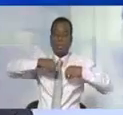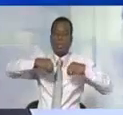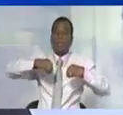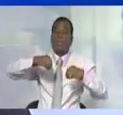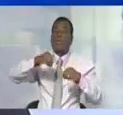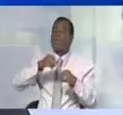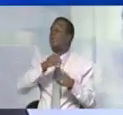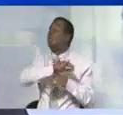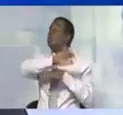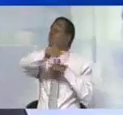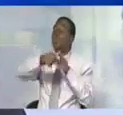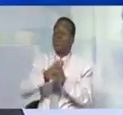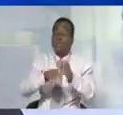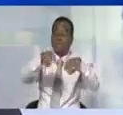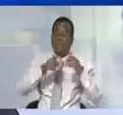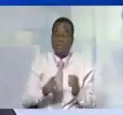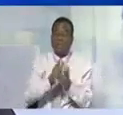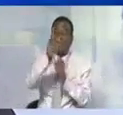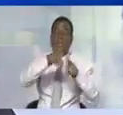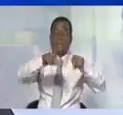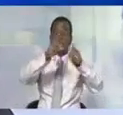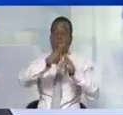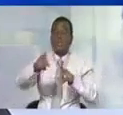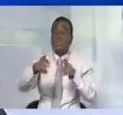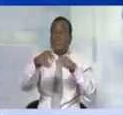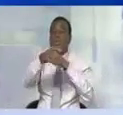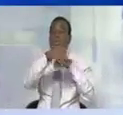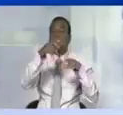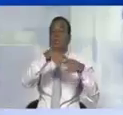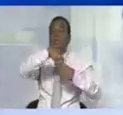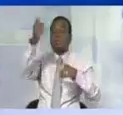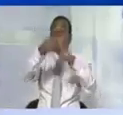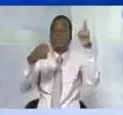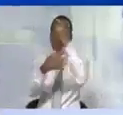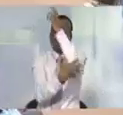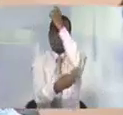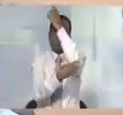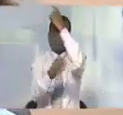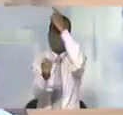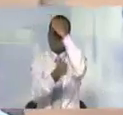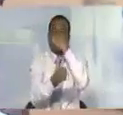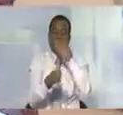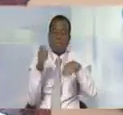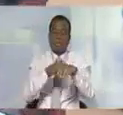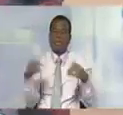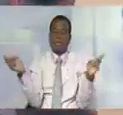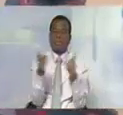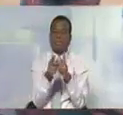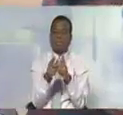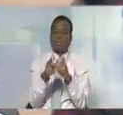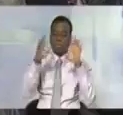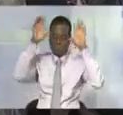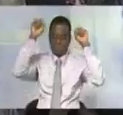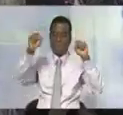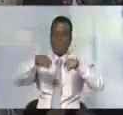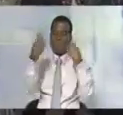producteurs à ce projet qui va leur permettre de sortir de la pauvreté, nous dit Eugène Atoubé. Le temps d'une rencontre, les présidentes